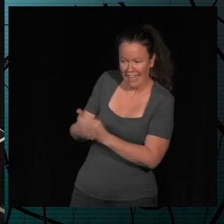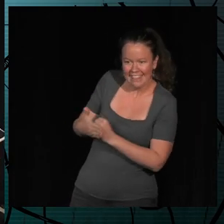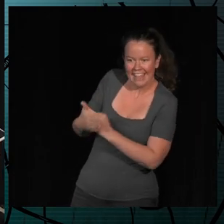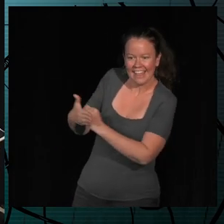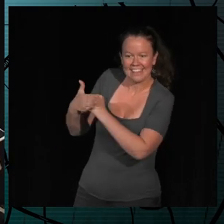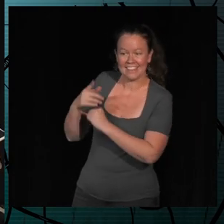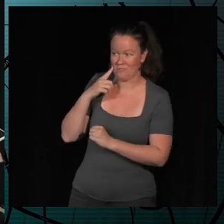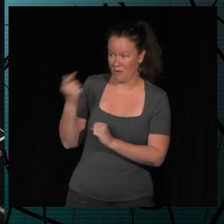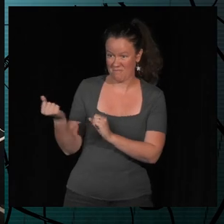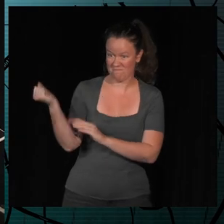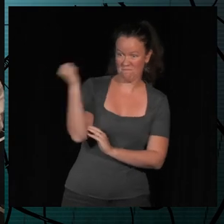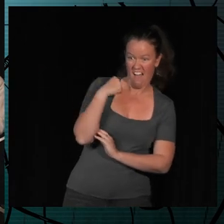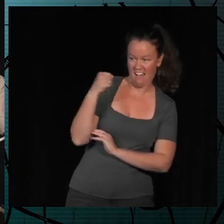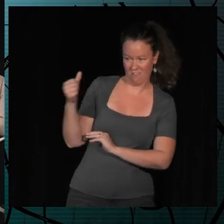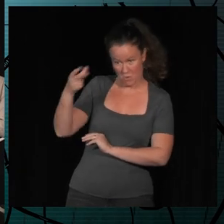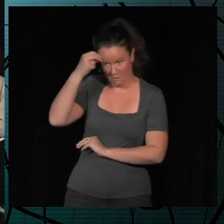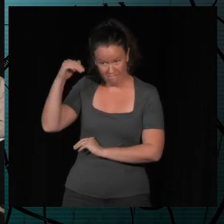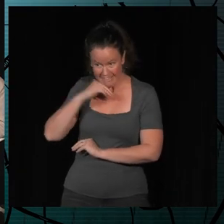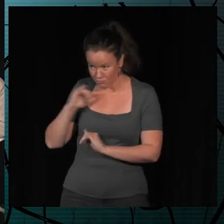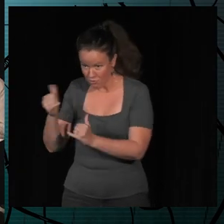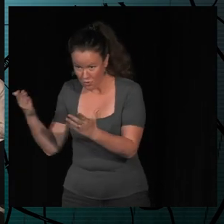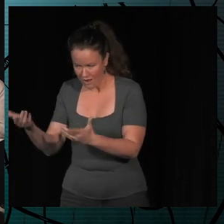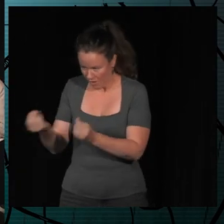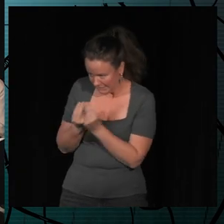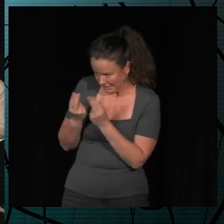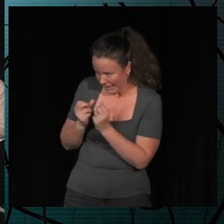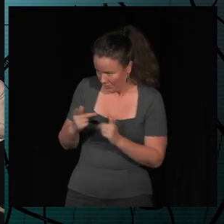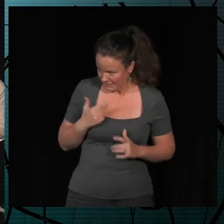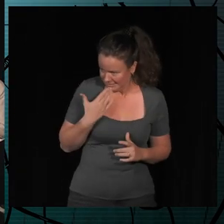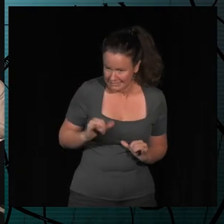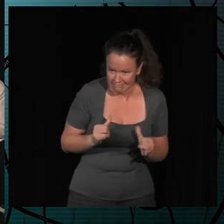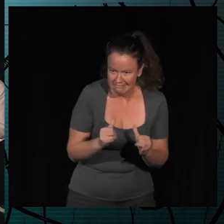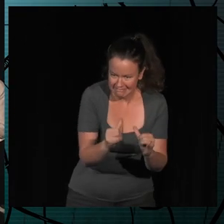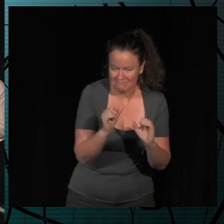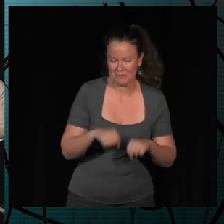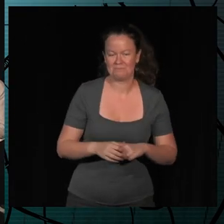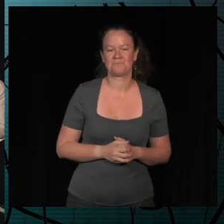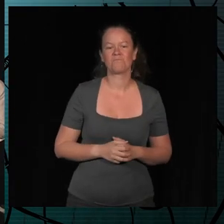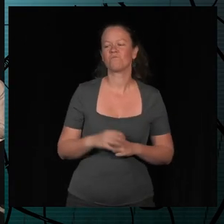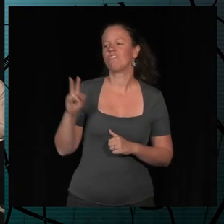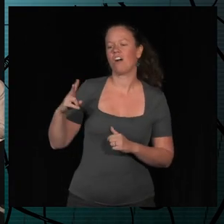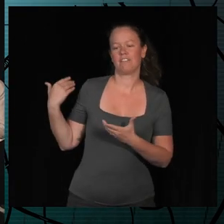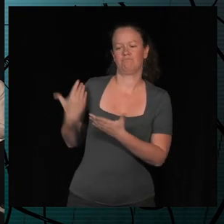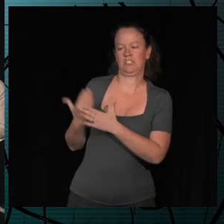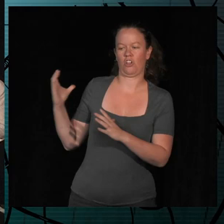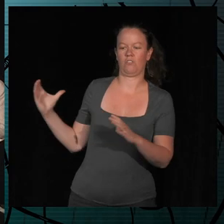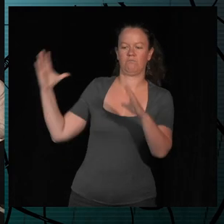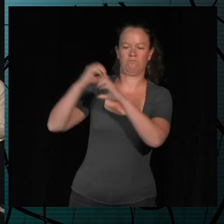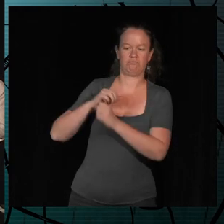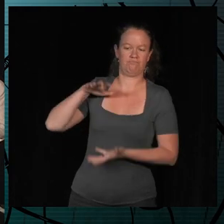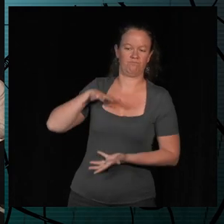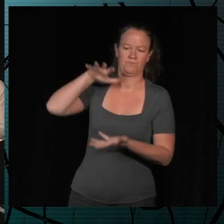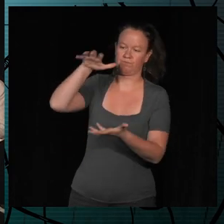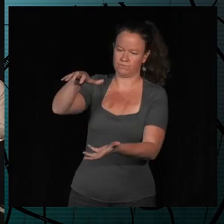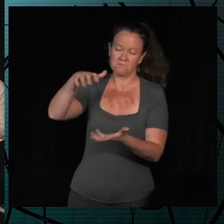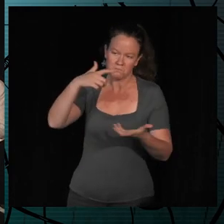rapide que moi à comprendre comment il fallait faire alors euh ce que je vais essayer de faire parce que énormément de choses vous ont été dites hein toutes formida hein tout a